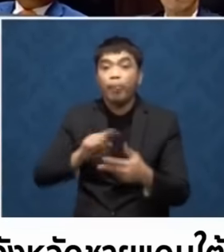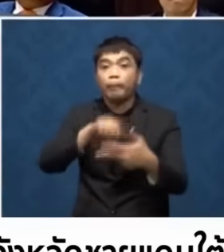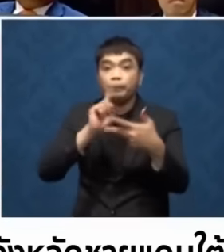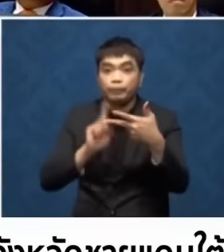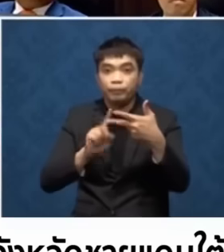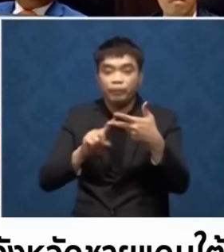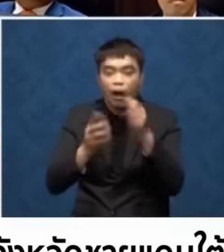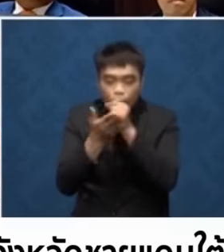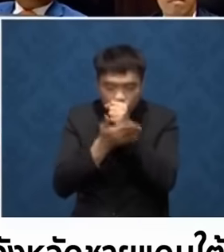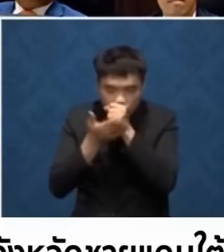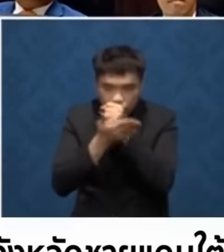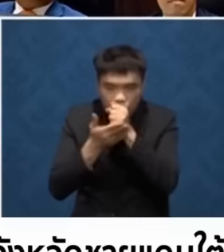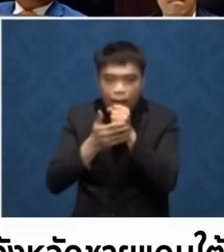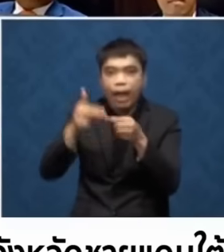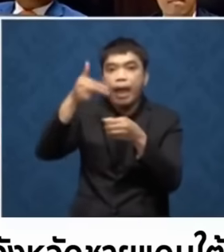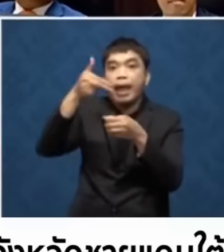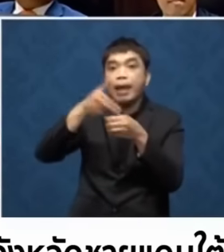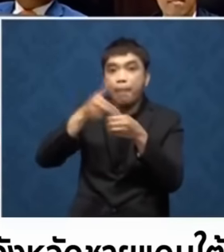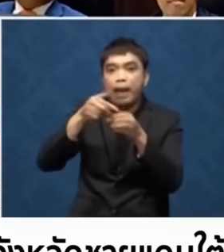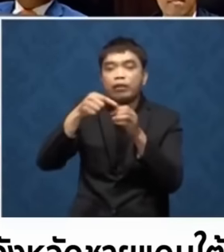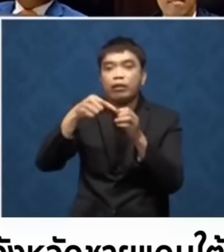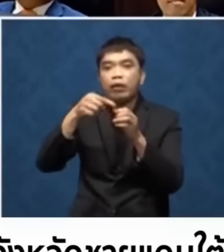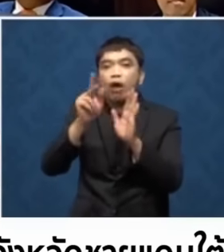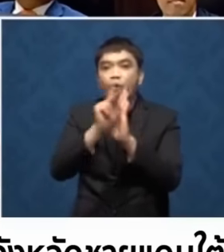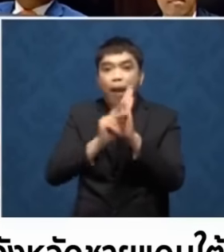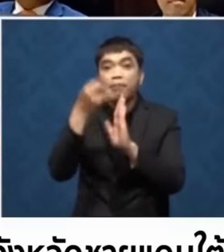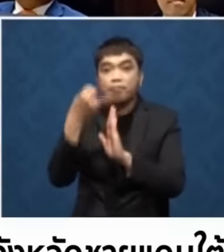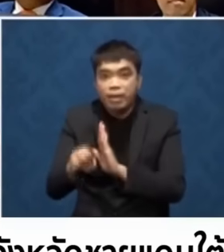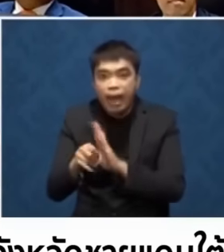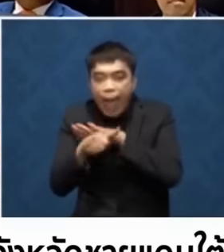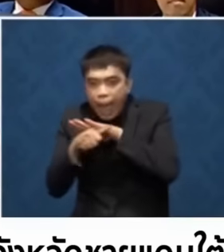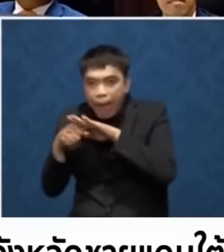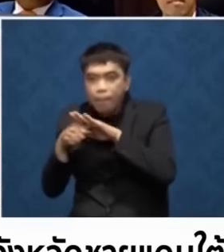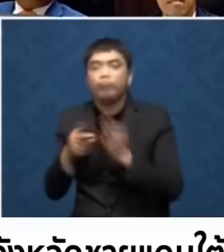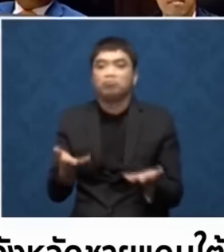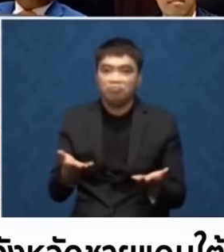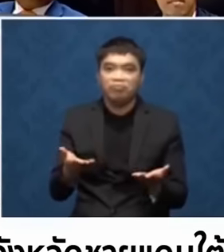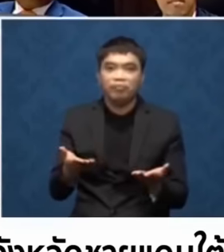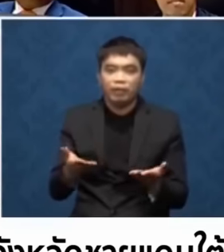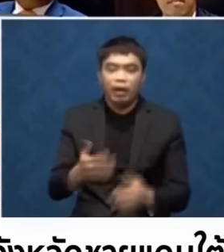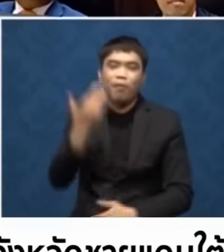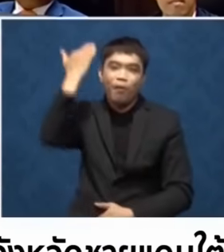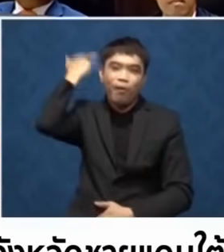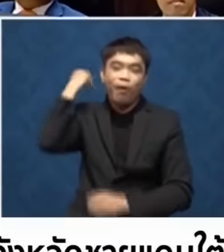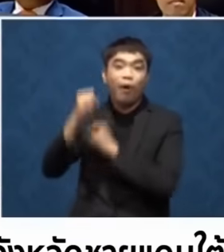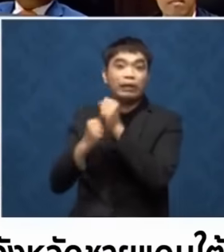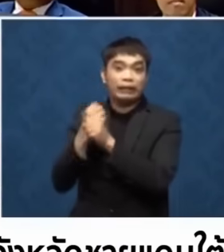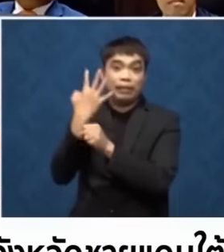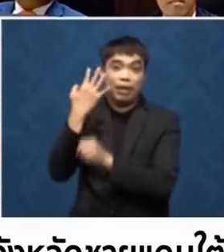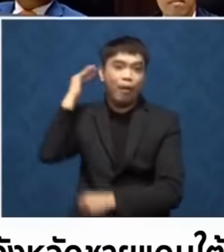ยาเสพติดเรื่องเกี่ยวกับน้ำมันเถื่อนอันนี้ผมก็คิดว่าพรรคก้าวไกลในช่วง4ปีที่ผ่านมา